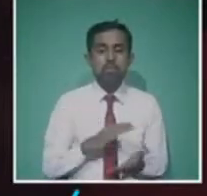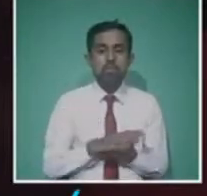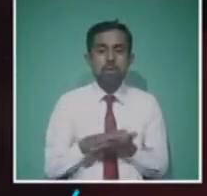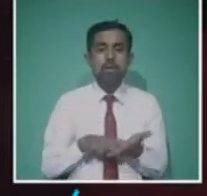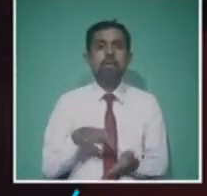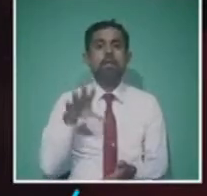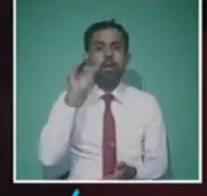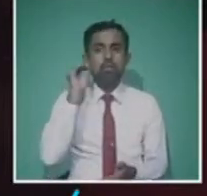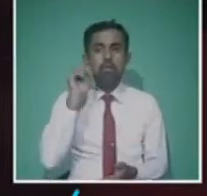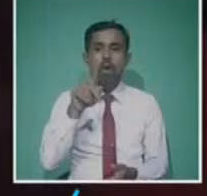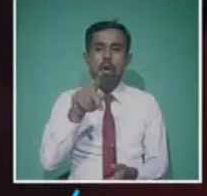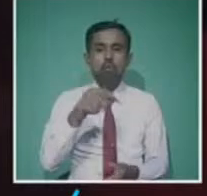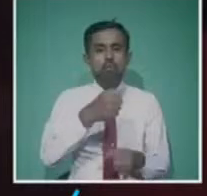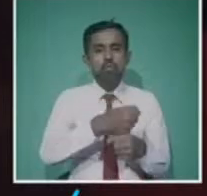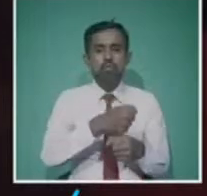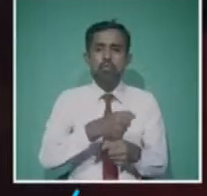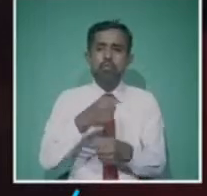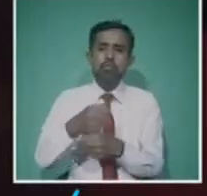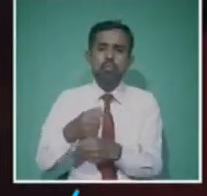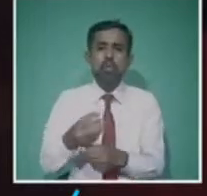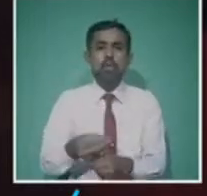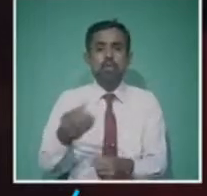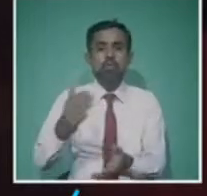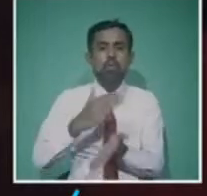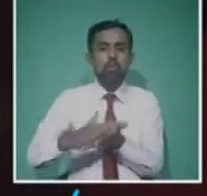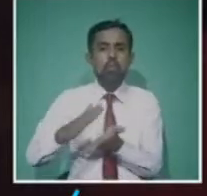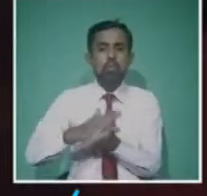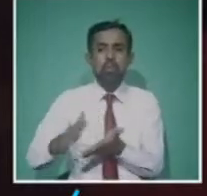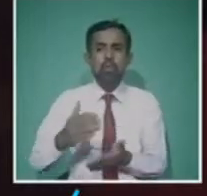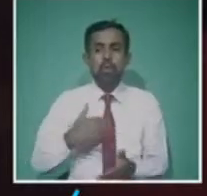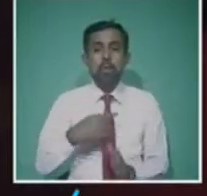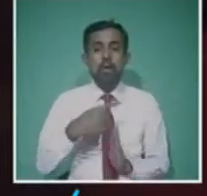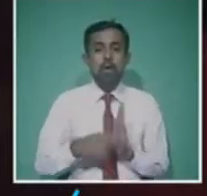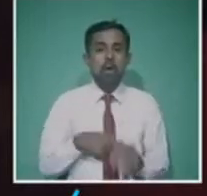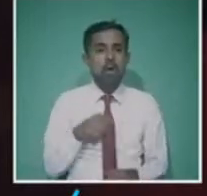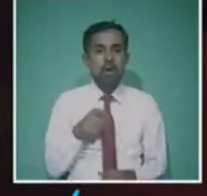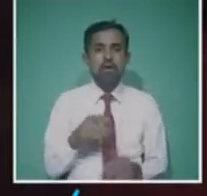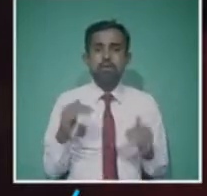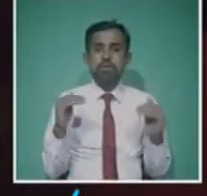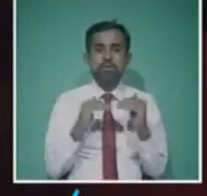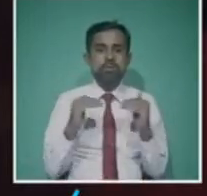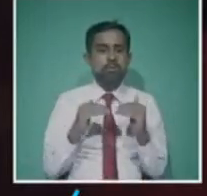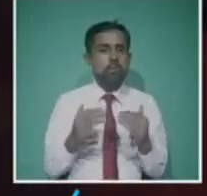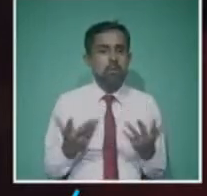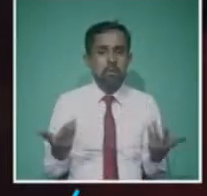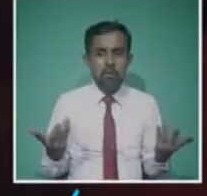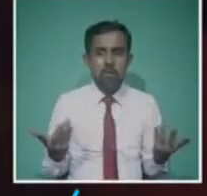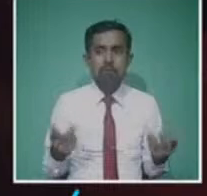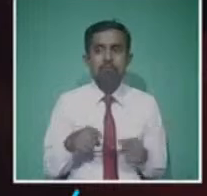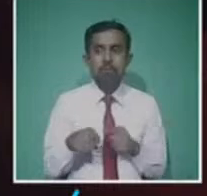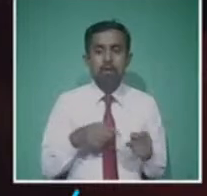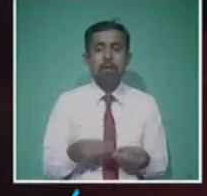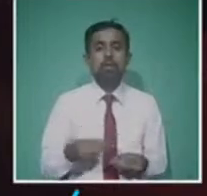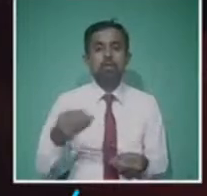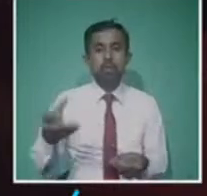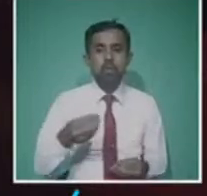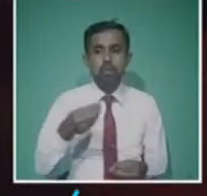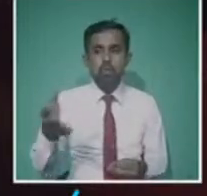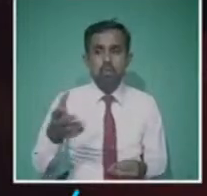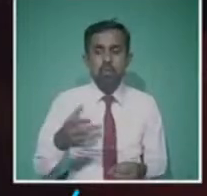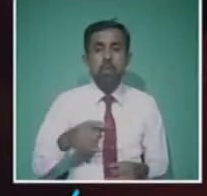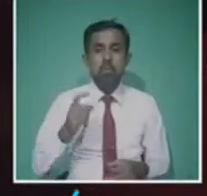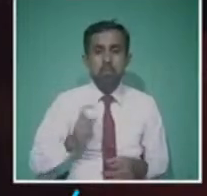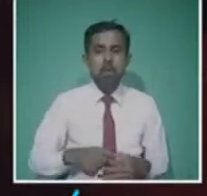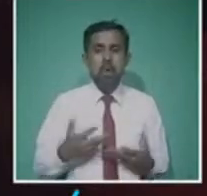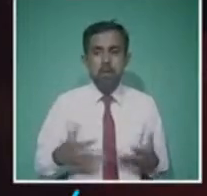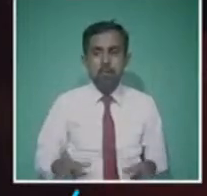මේ කවුරු ආණ්ඩු කරත් මේ ලබා දීපු සහන අපේ රටට ගැළපෙන නොවන ආකාරයට ලබා දීම නිසා තමයි අද අපි මේ